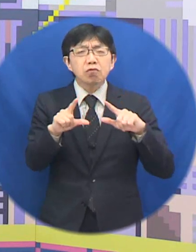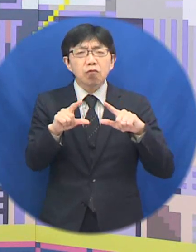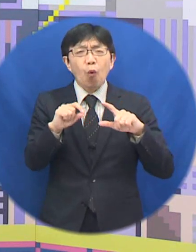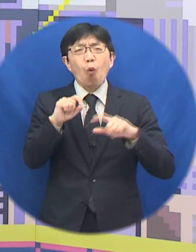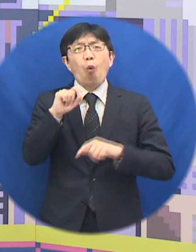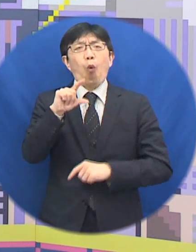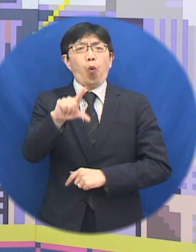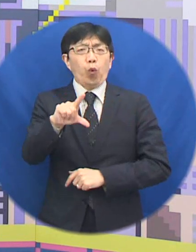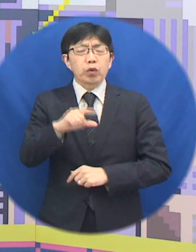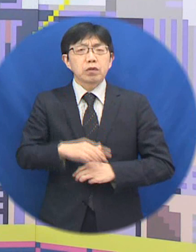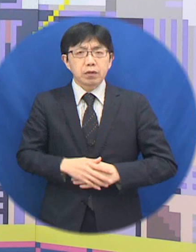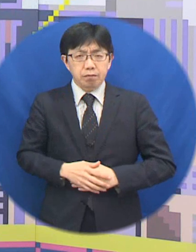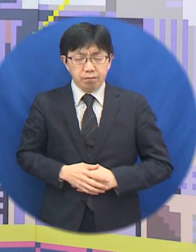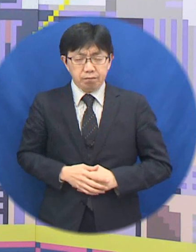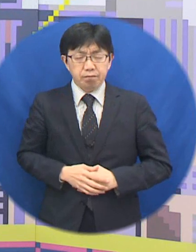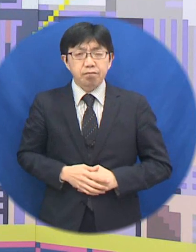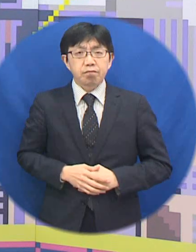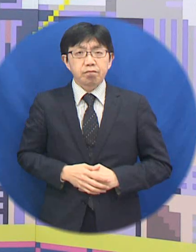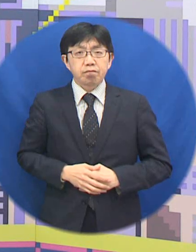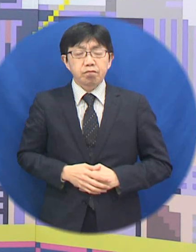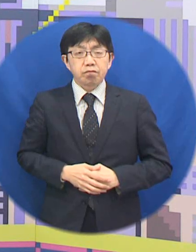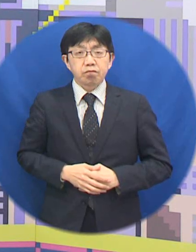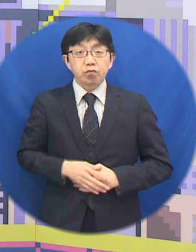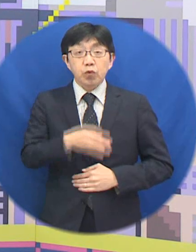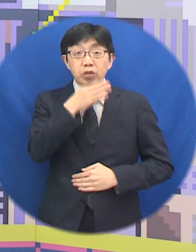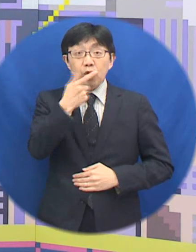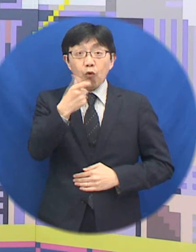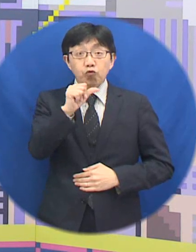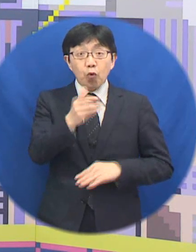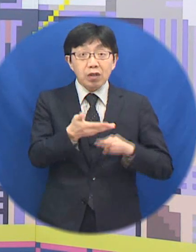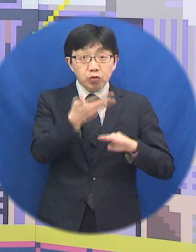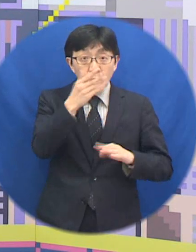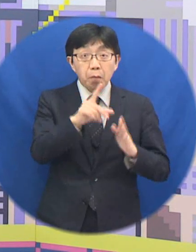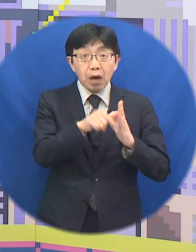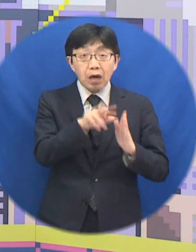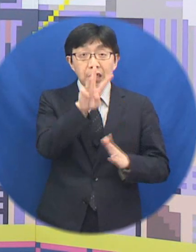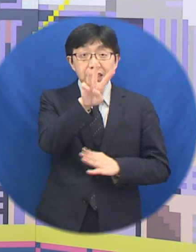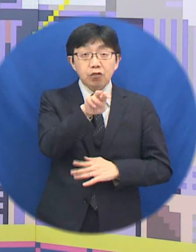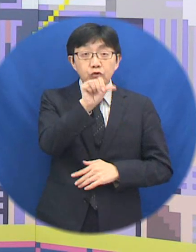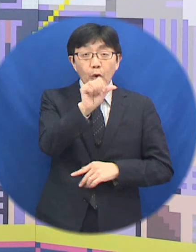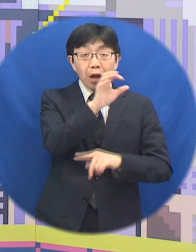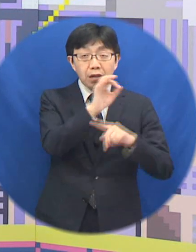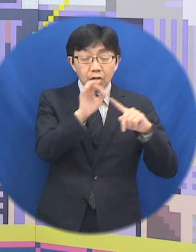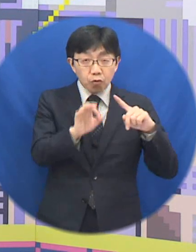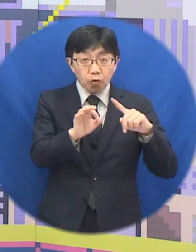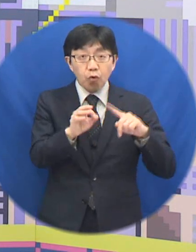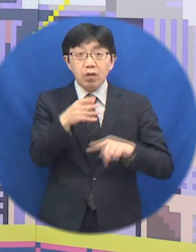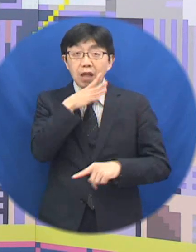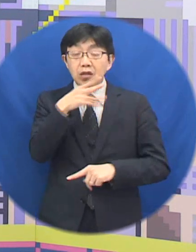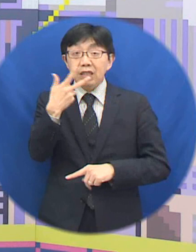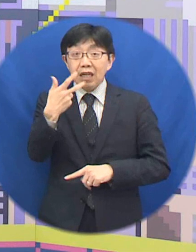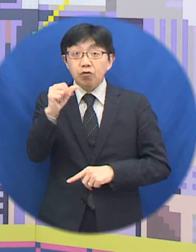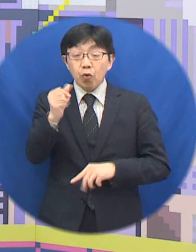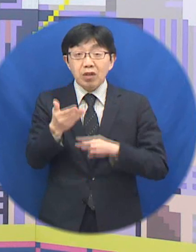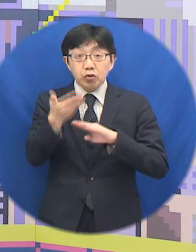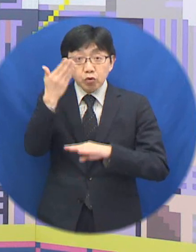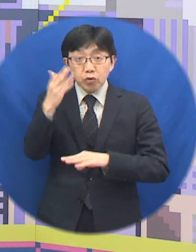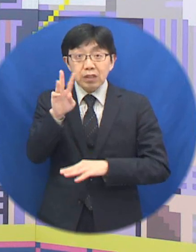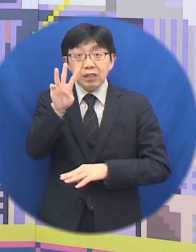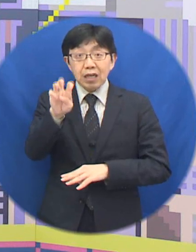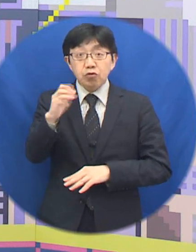が非常に高いということがございます。65歳以上の方ですと 35%、 75歳以上の方